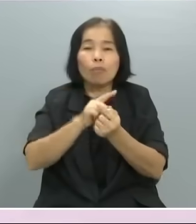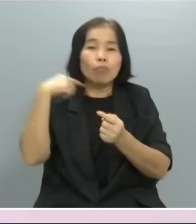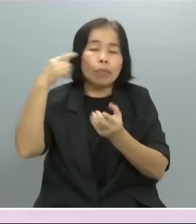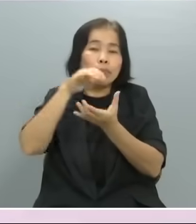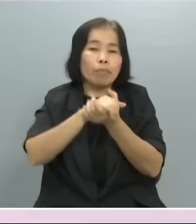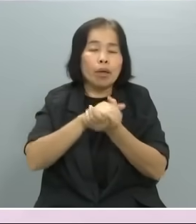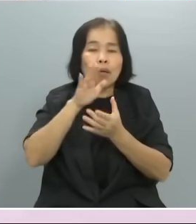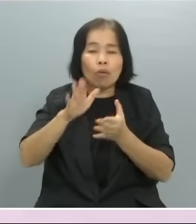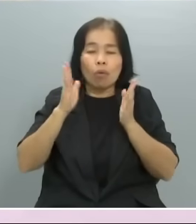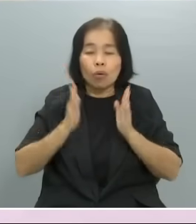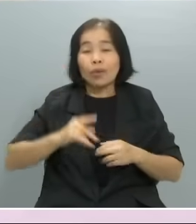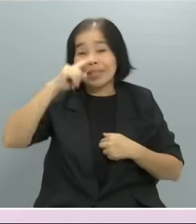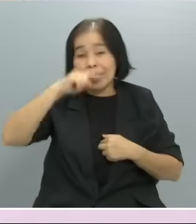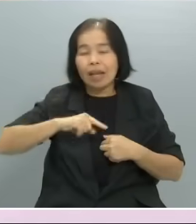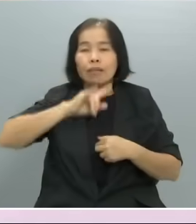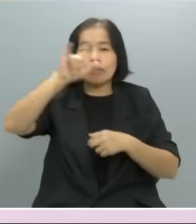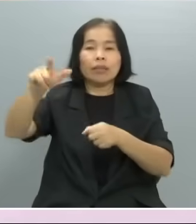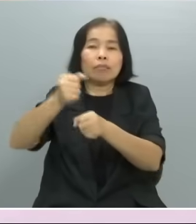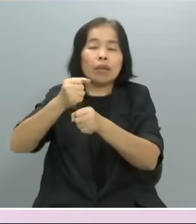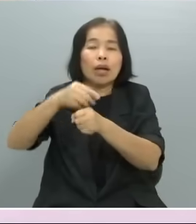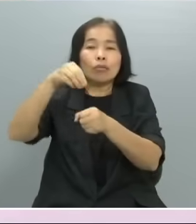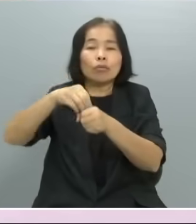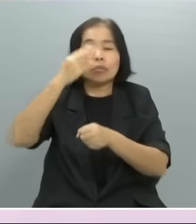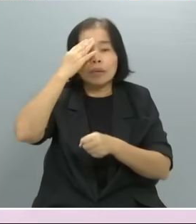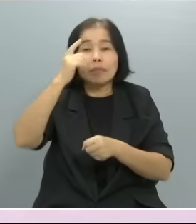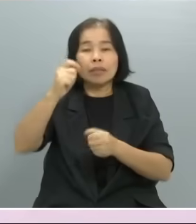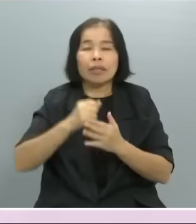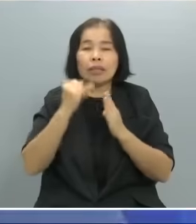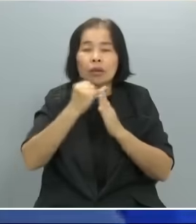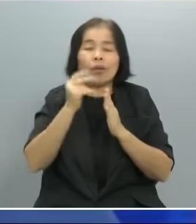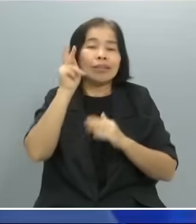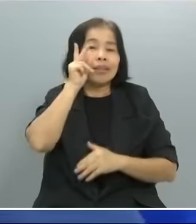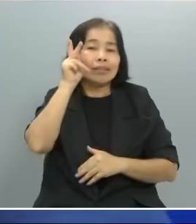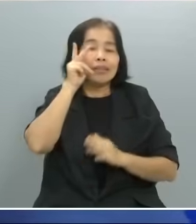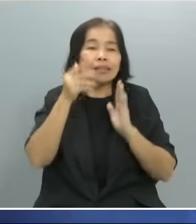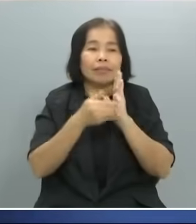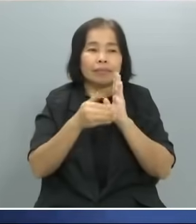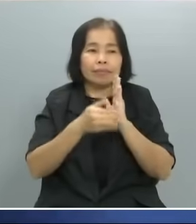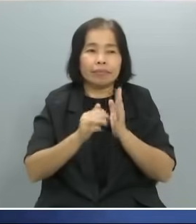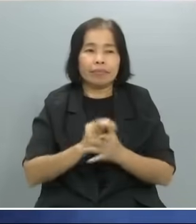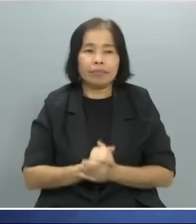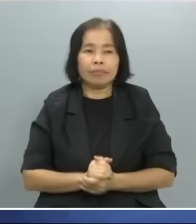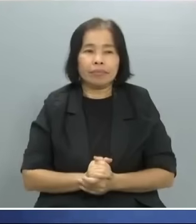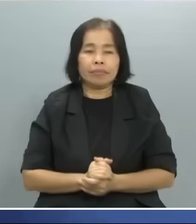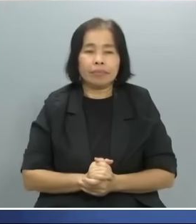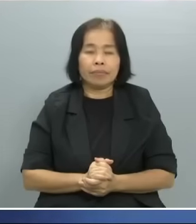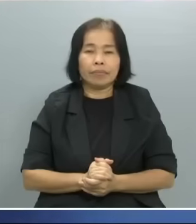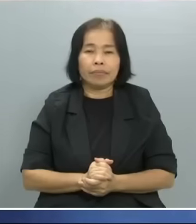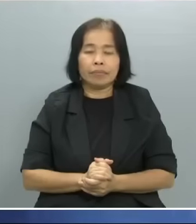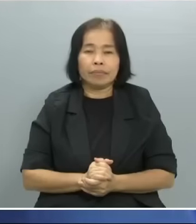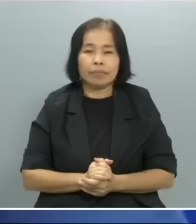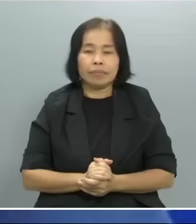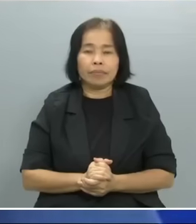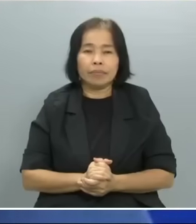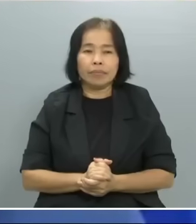แรงงานไทยท่านนี้ค่ะแรงงานไทยชาวจังหวัดกาฬสินธุ์นะคะคุณสมควรหรือว่าคุณเคนค่ะเดินทาง